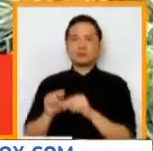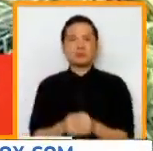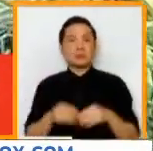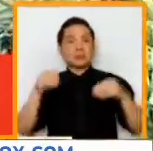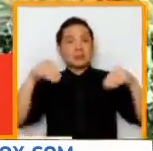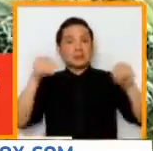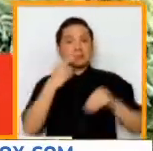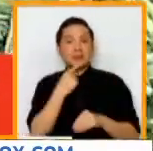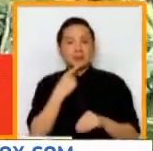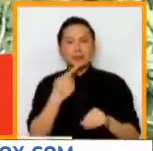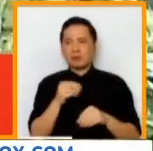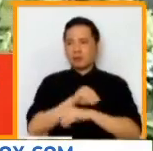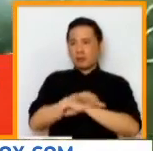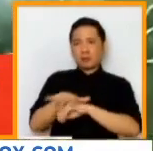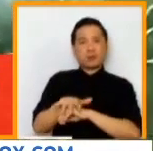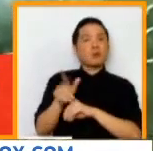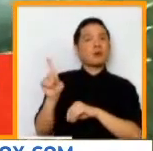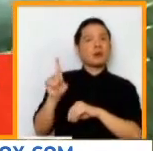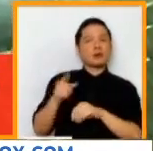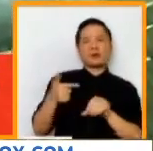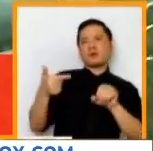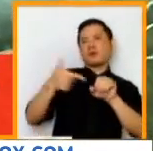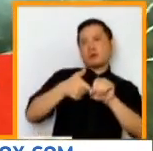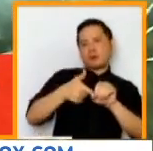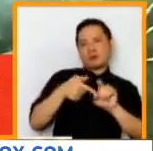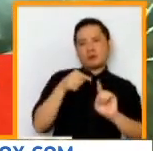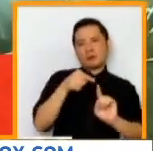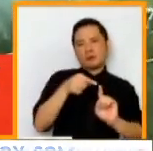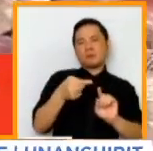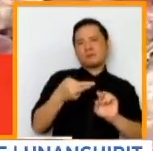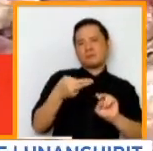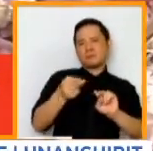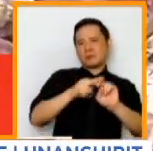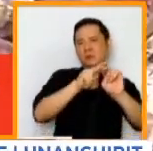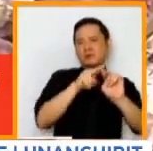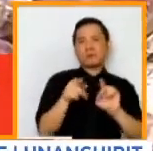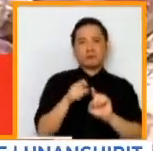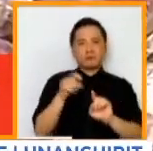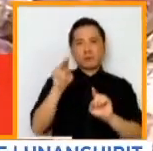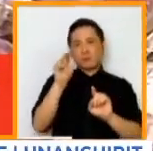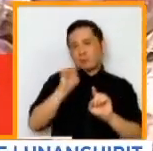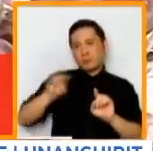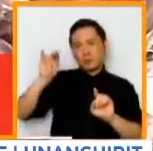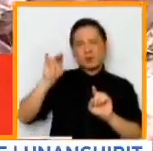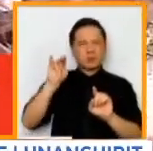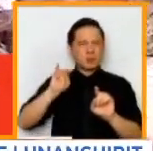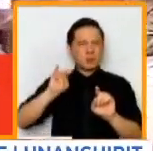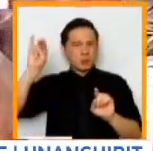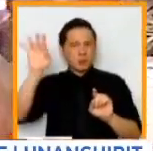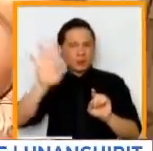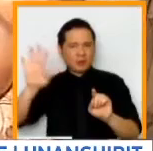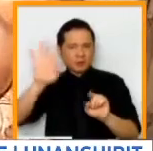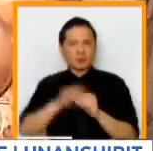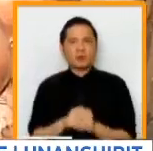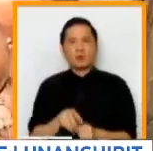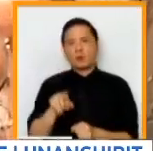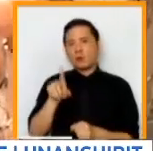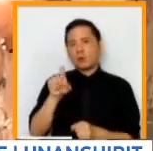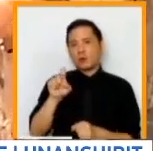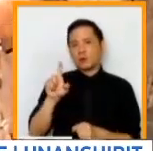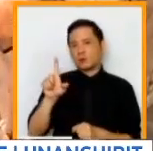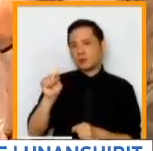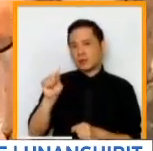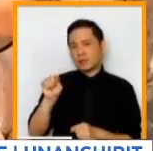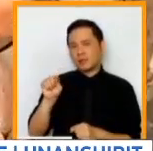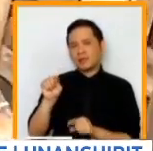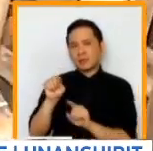gasolina sa pagbiyahe ng mga gulay na karamihan galing sa norte. Ang sibuyas na pula, 120 pesos ang kilo at 100 piso